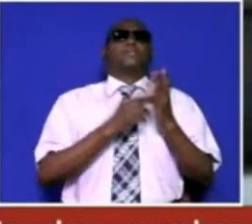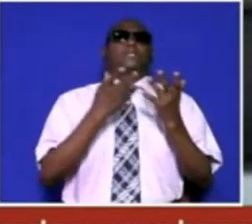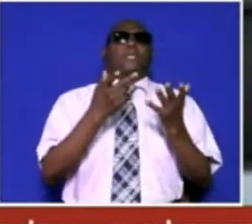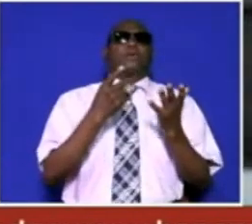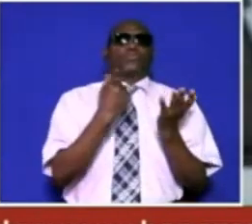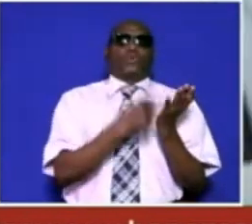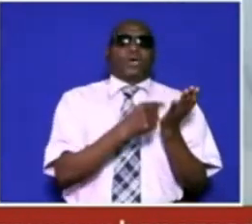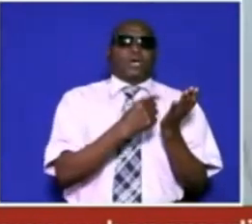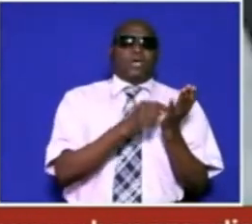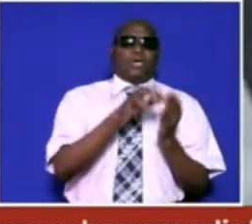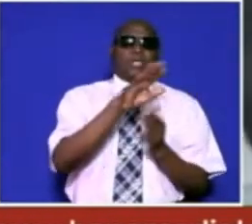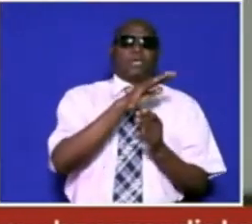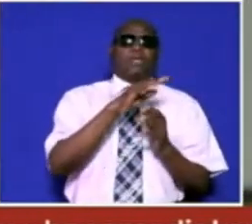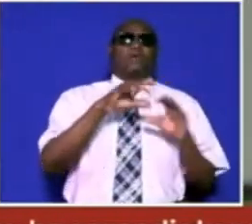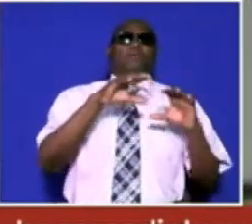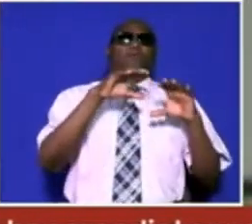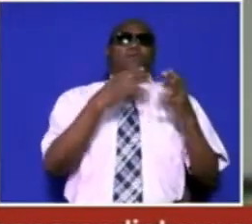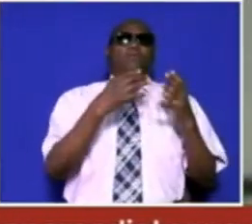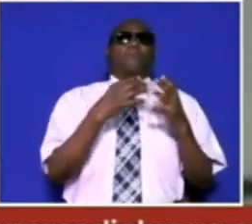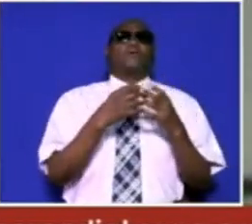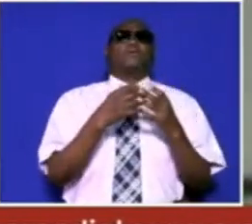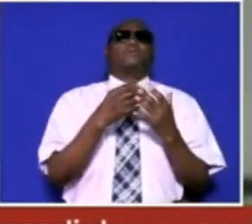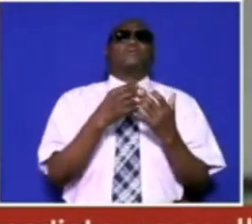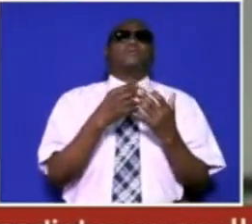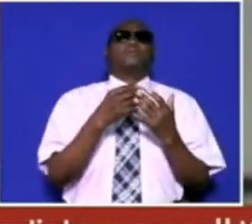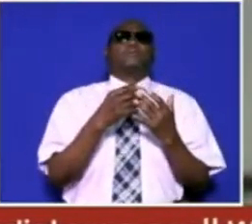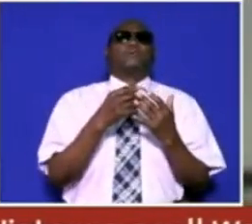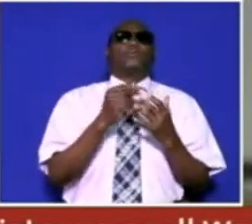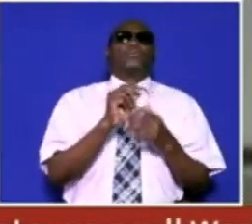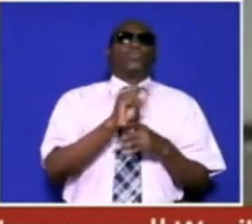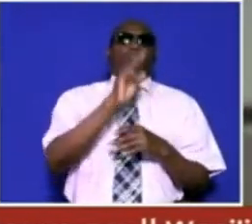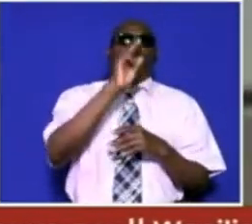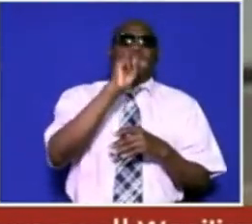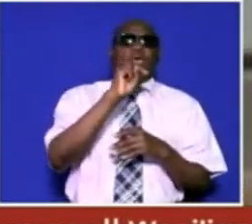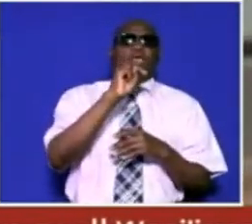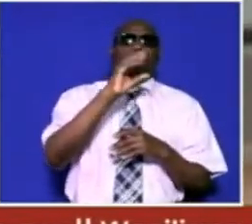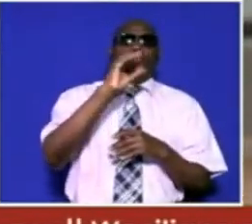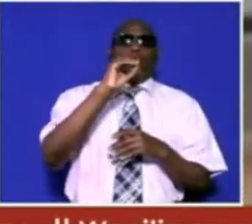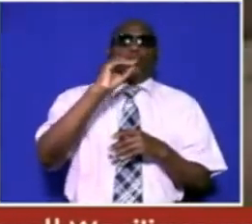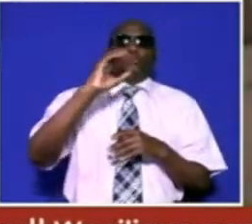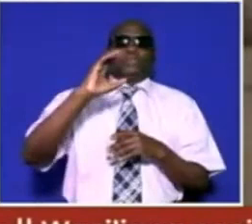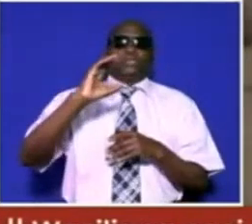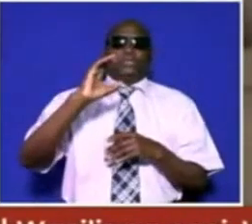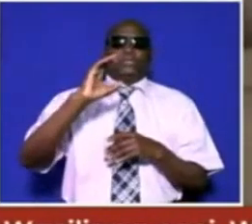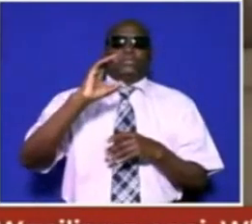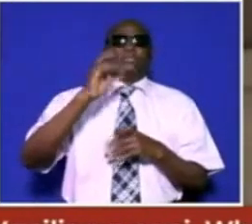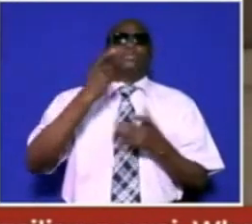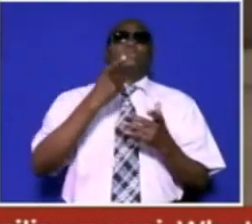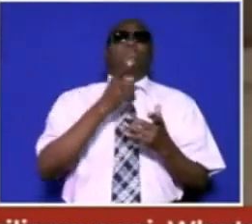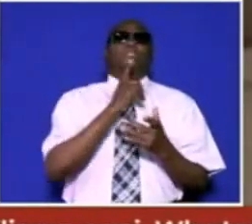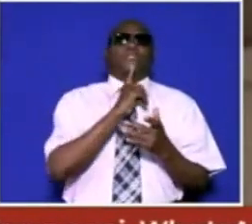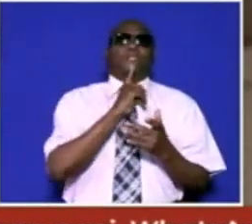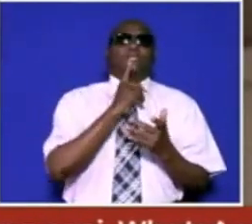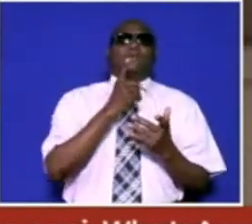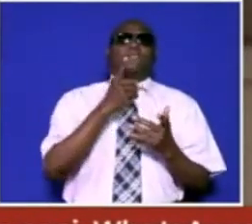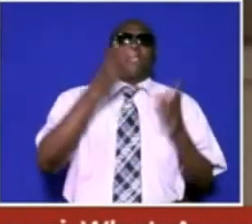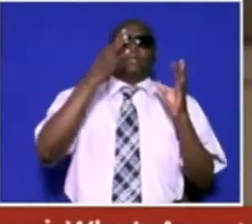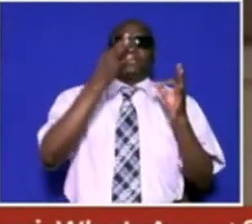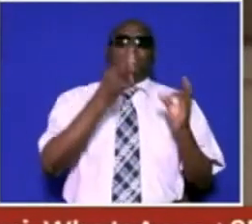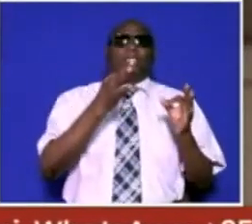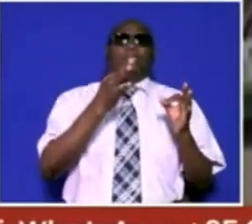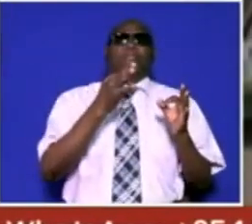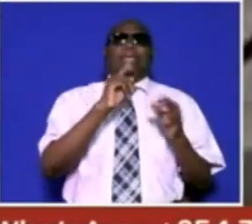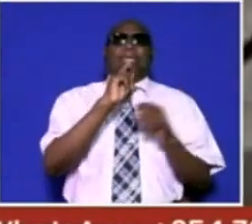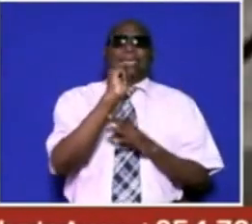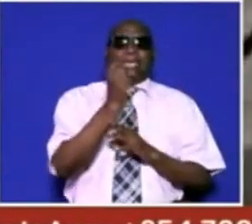Uganda, kampuni ya kitaifa ya mafuta ya Uganda ukipenda UNOC, na wauzaji mafuta walisema uamuzi wa Kenya kuendelea